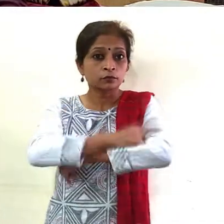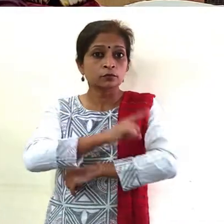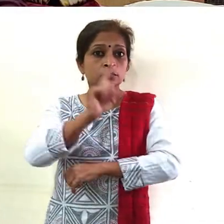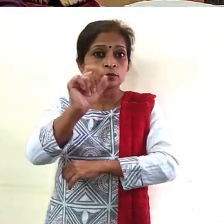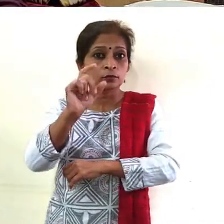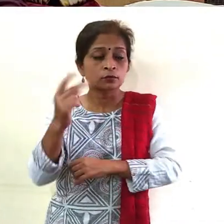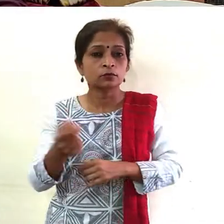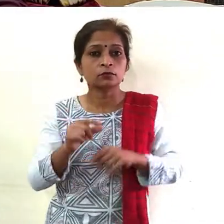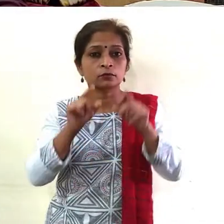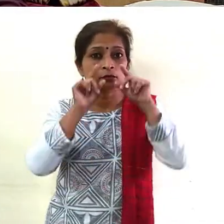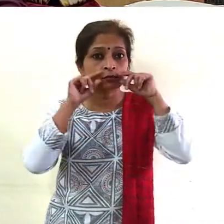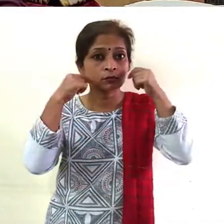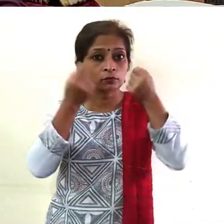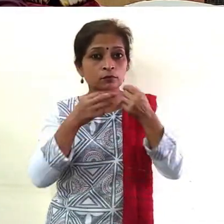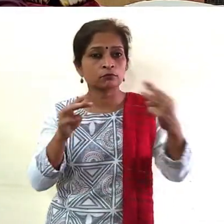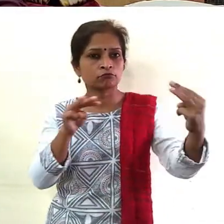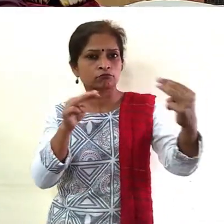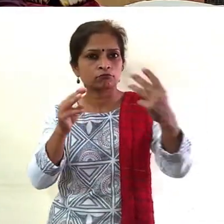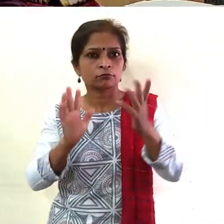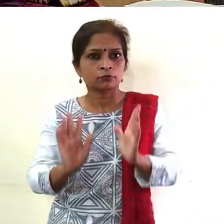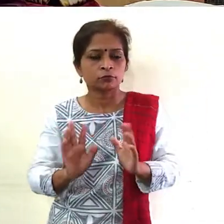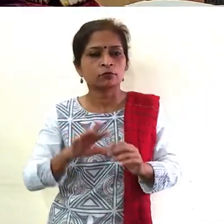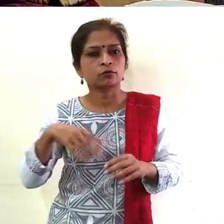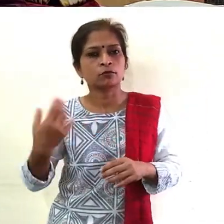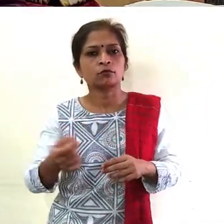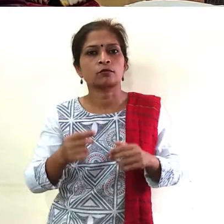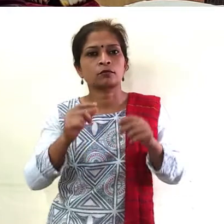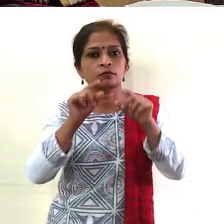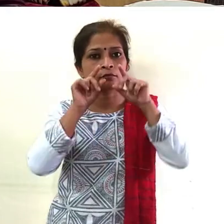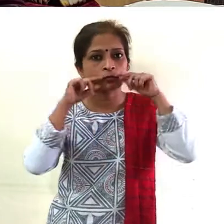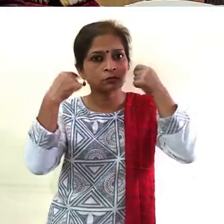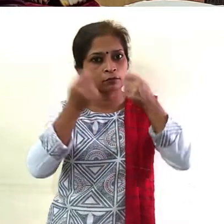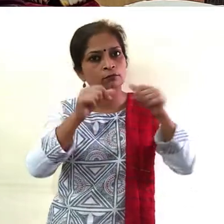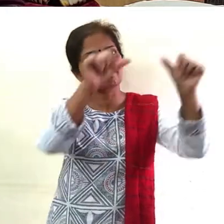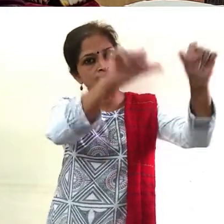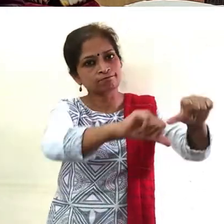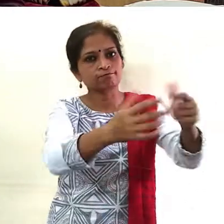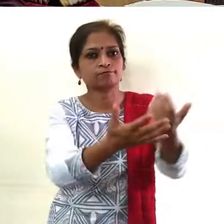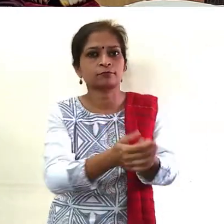वो रावण के साथ युद्ध के लिए जाते हैं, जहां की परास्त करते हैं, इसलिए दशहरा।